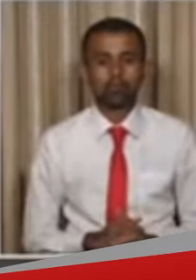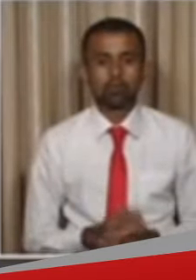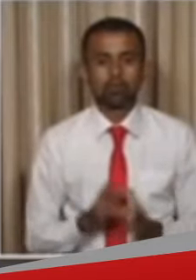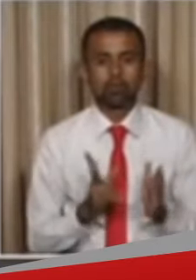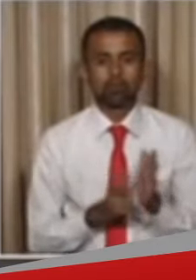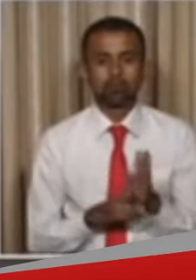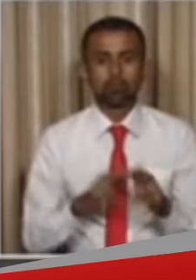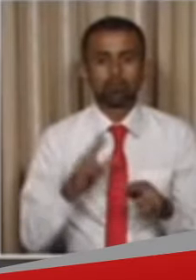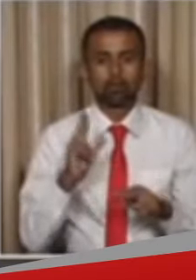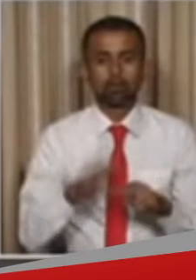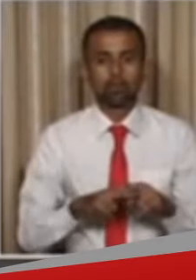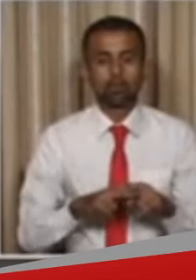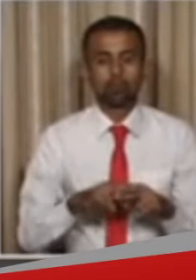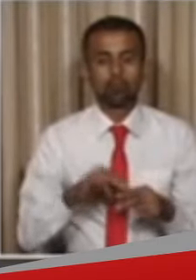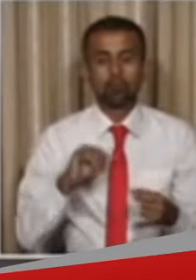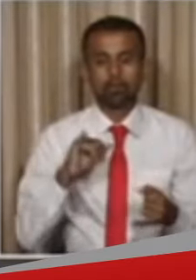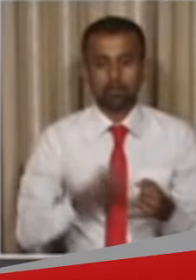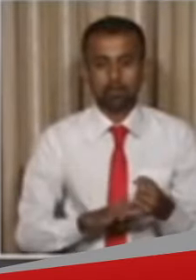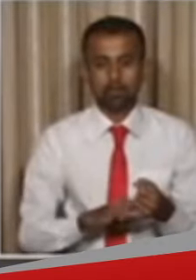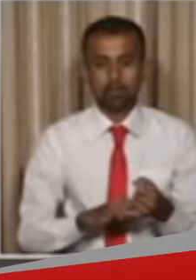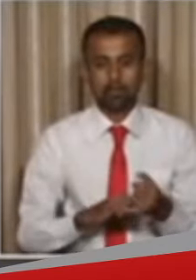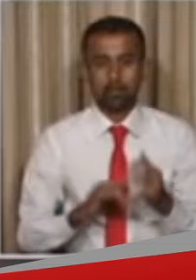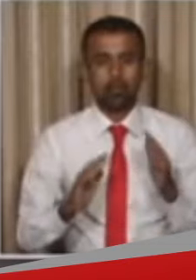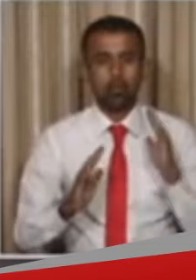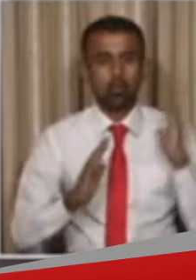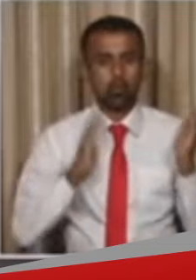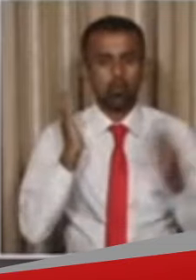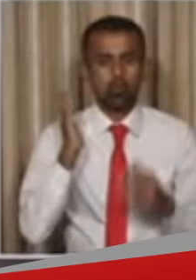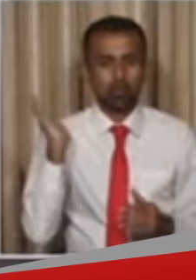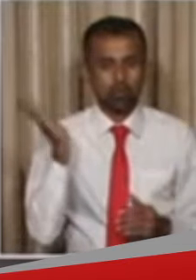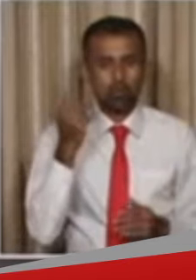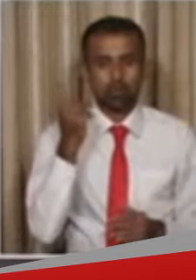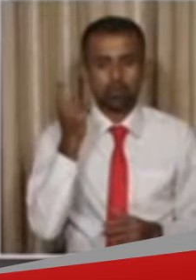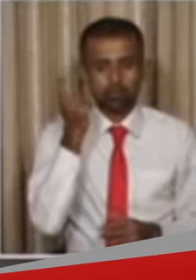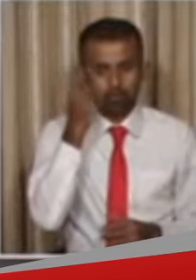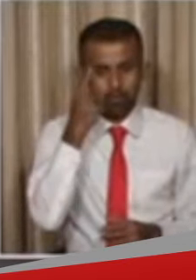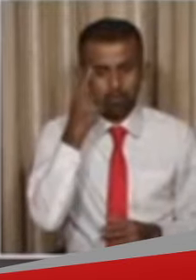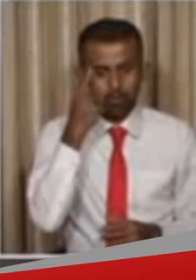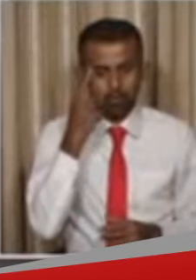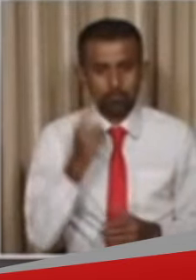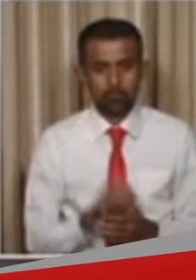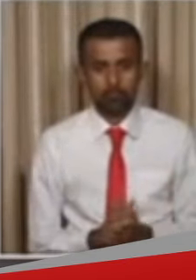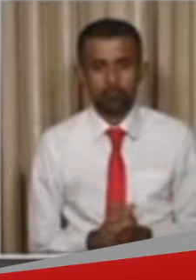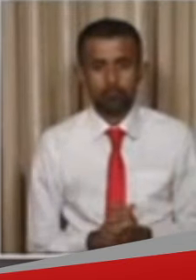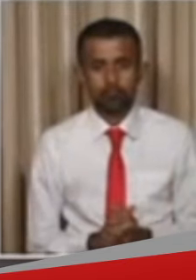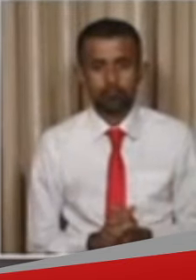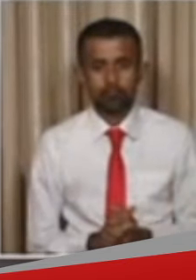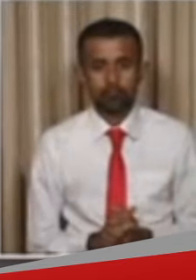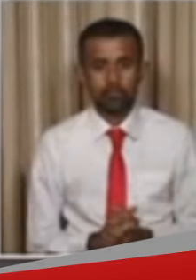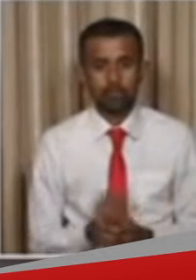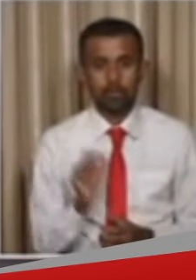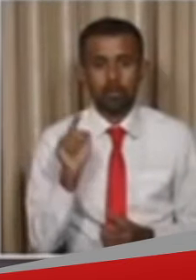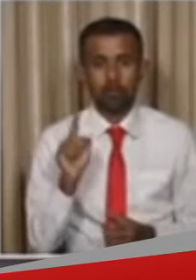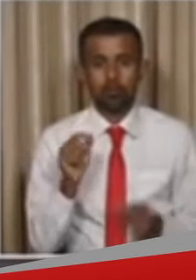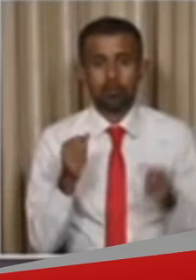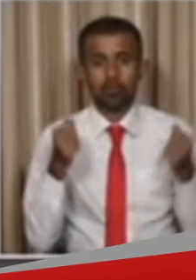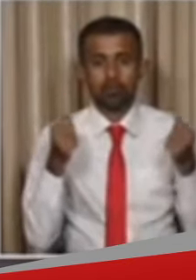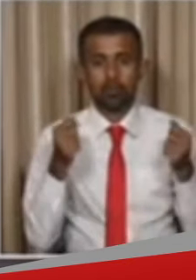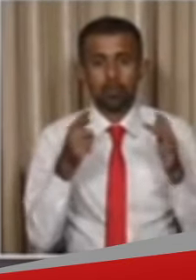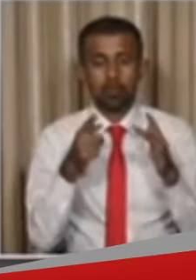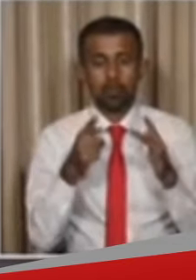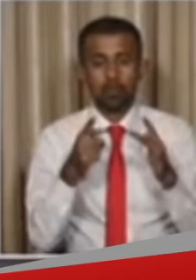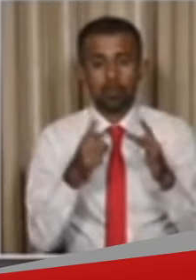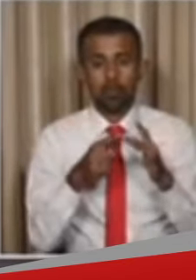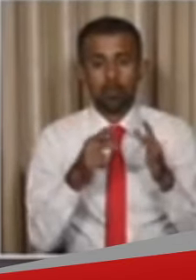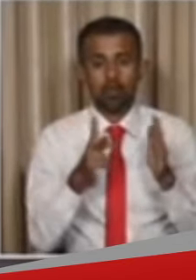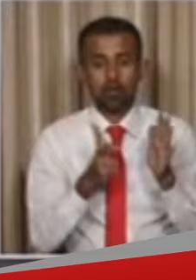VFCS කියන ආයතනයක් තියෙනවා ලෝකෙම දන්න. ඒ ආයතනය නම ගහගෙන